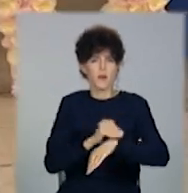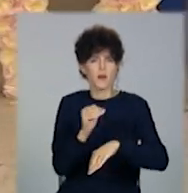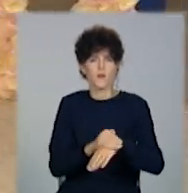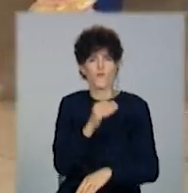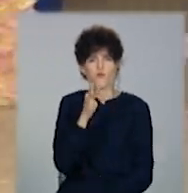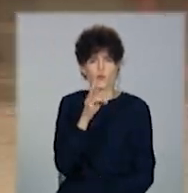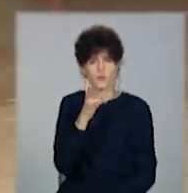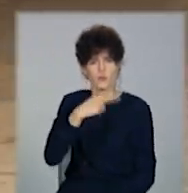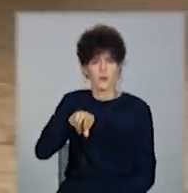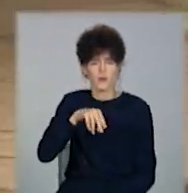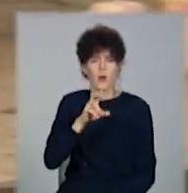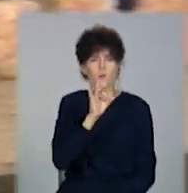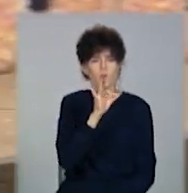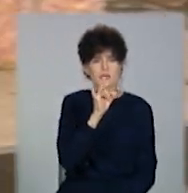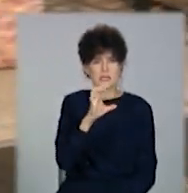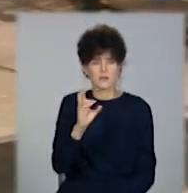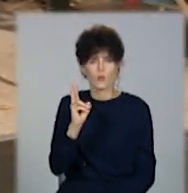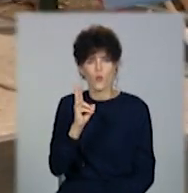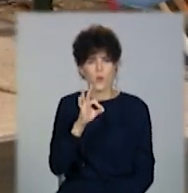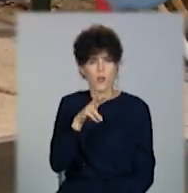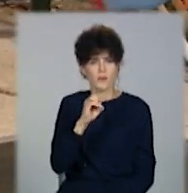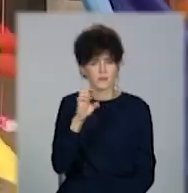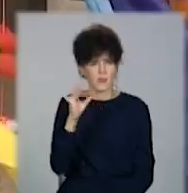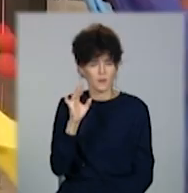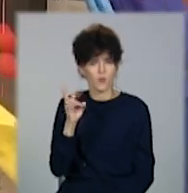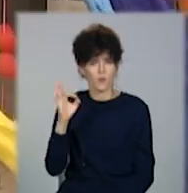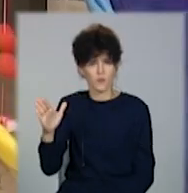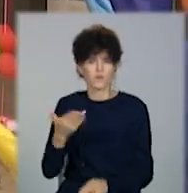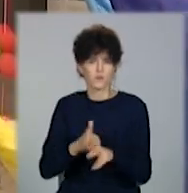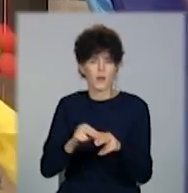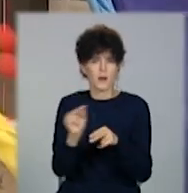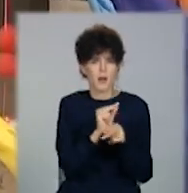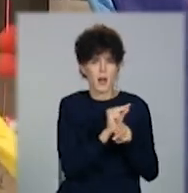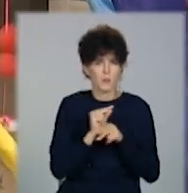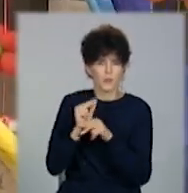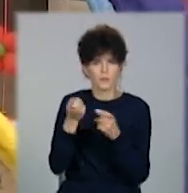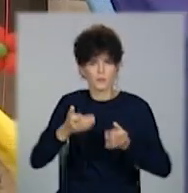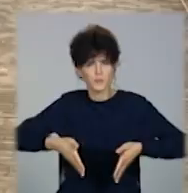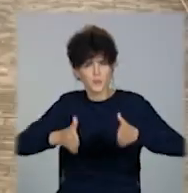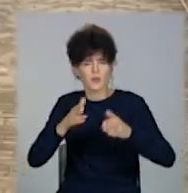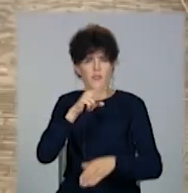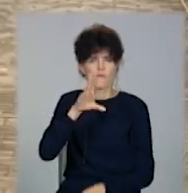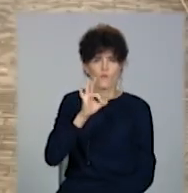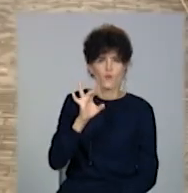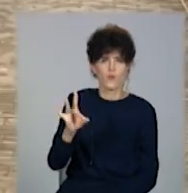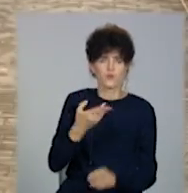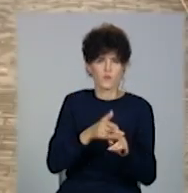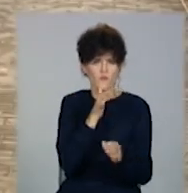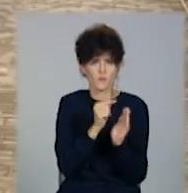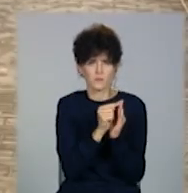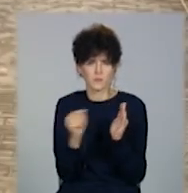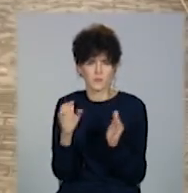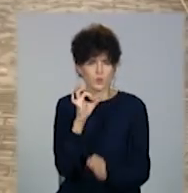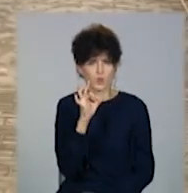фонду Бориса Колеснікова на території навчального закладу завершили ремонт тротуарів та подвір'я. За кілька місяців